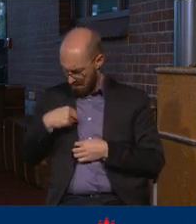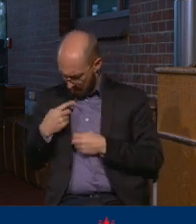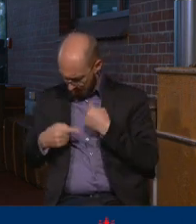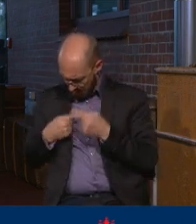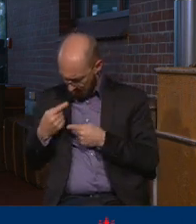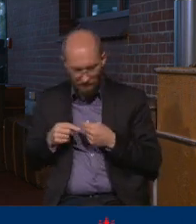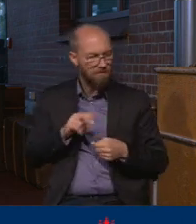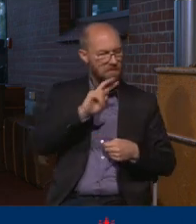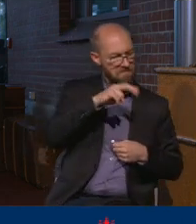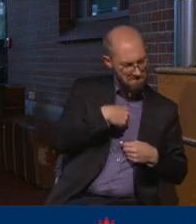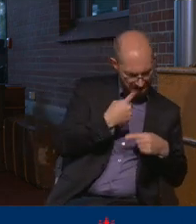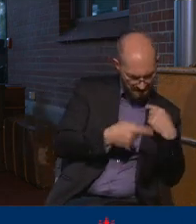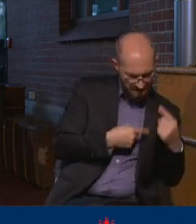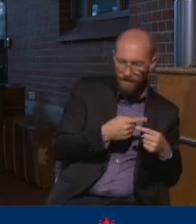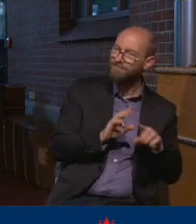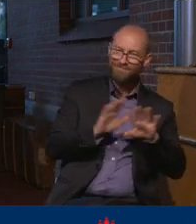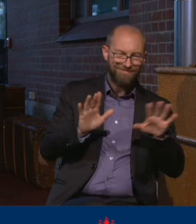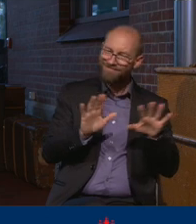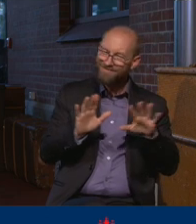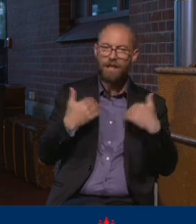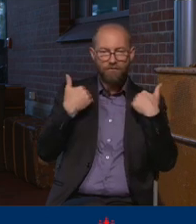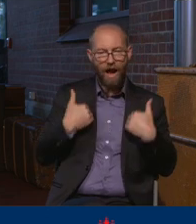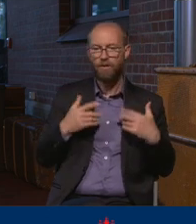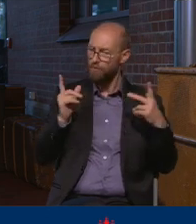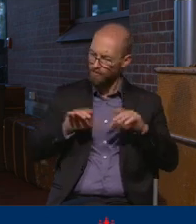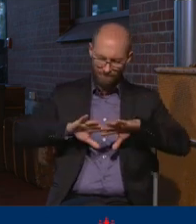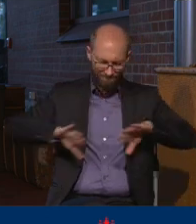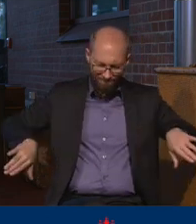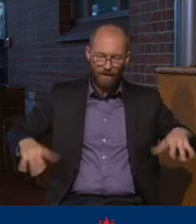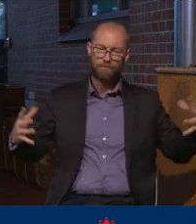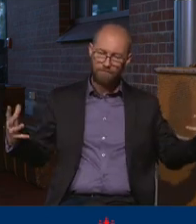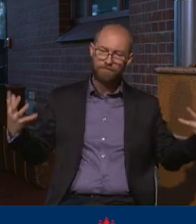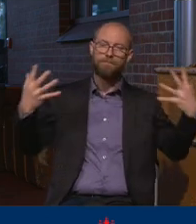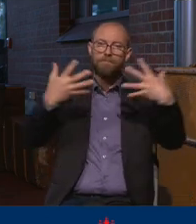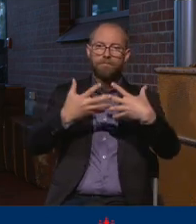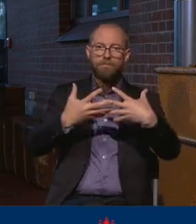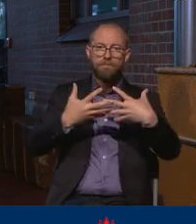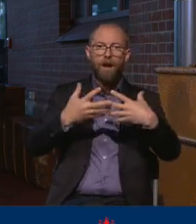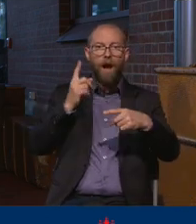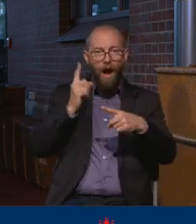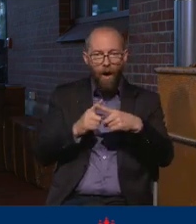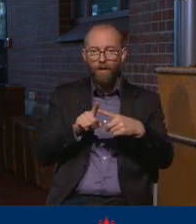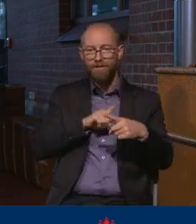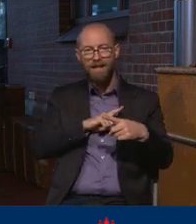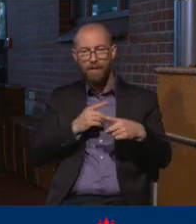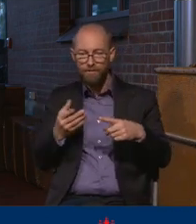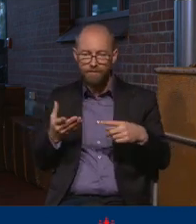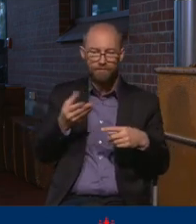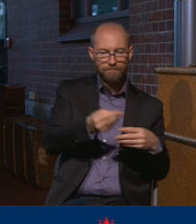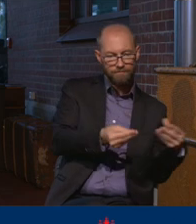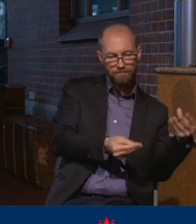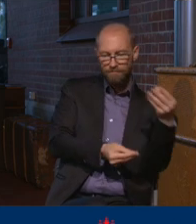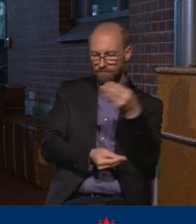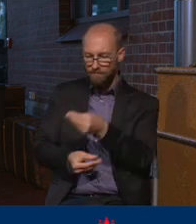diese haltung müssen wir aufbrechen und die stadtteile müssen sich nicht nur verbinden sondern sich auch selber miteinander